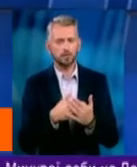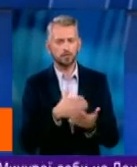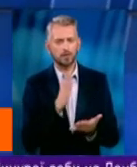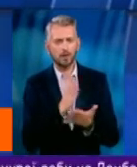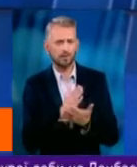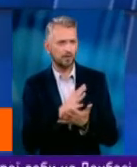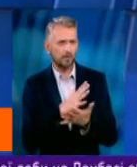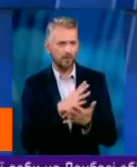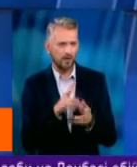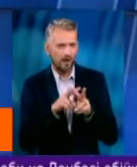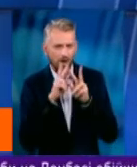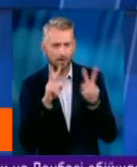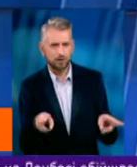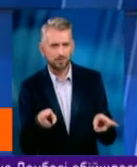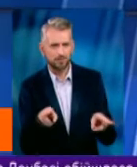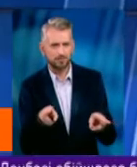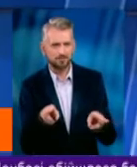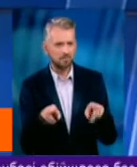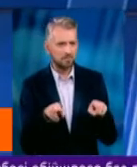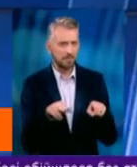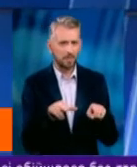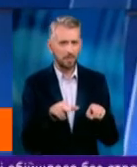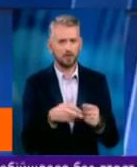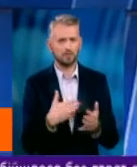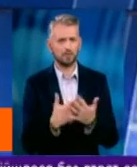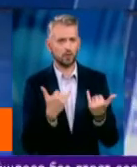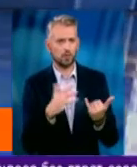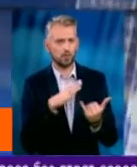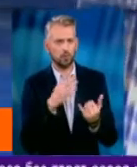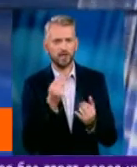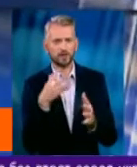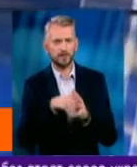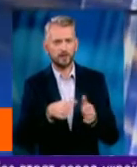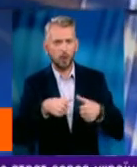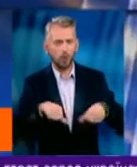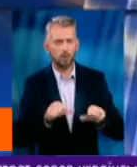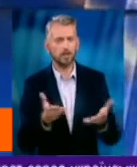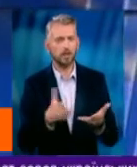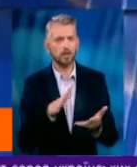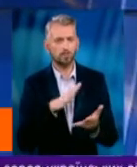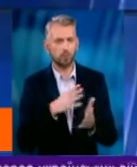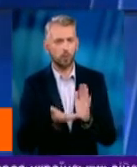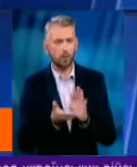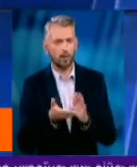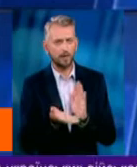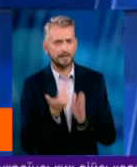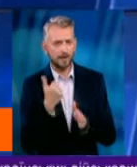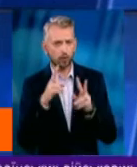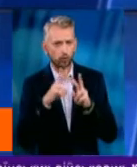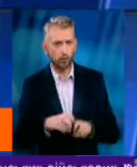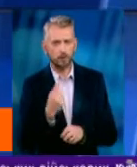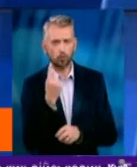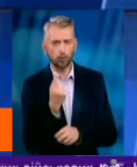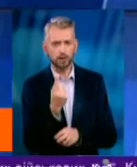можуть пересікатися. Наприклад, буквально сьогодні була інвестиційна комісія, на якій було знято з розгляду один